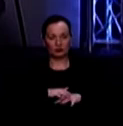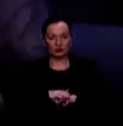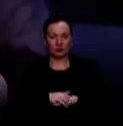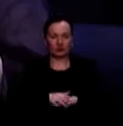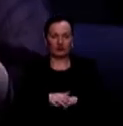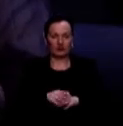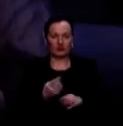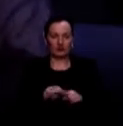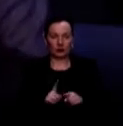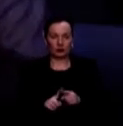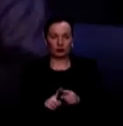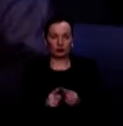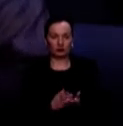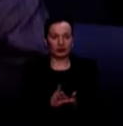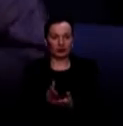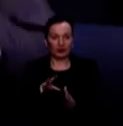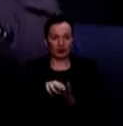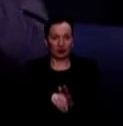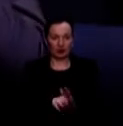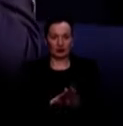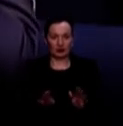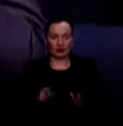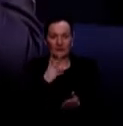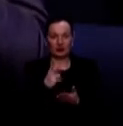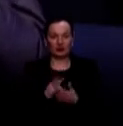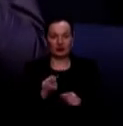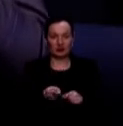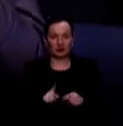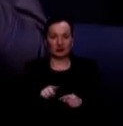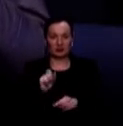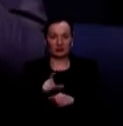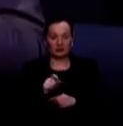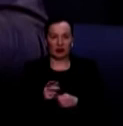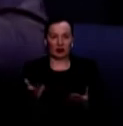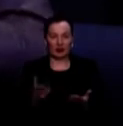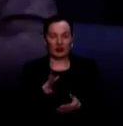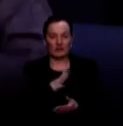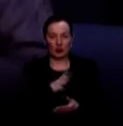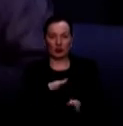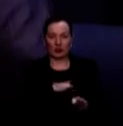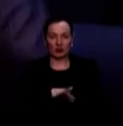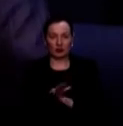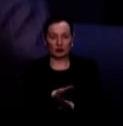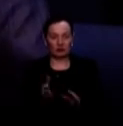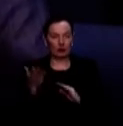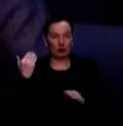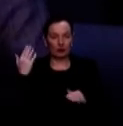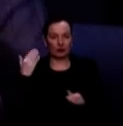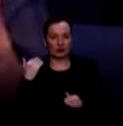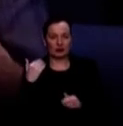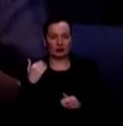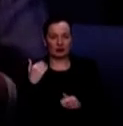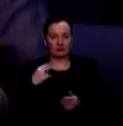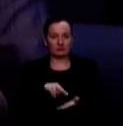вже не закладали. Якщо говорити, ми подивилися ті завдання, які були не реалізовані в попередній стратегії, зрозуміло,